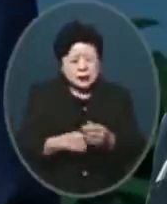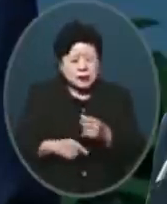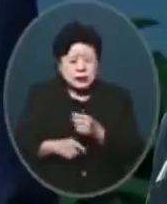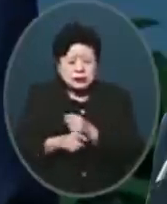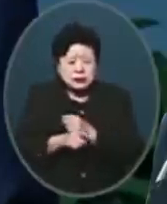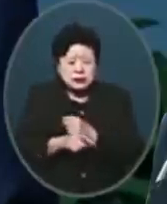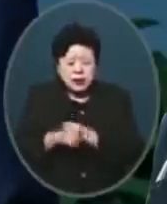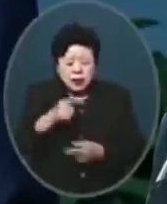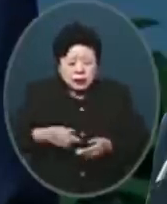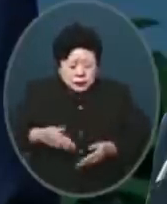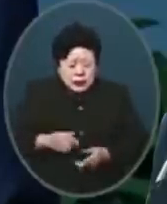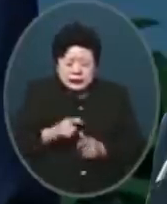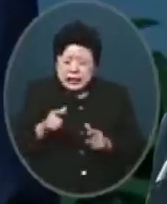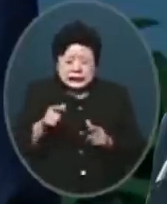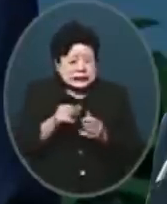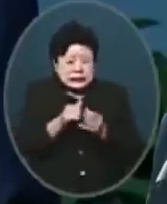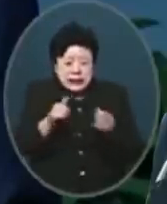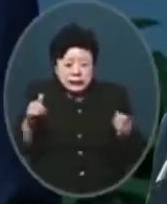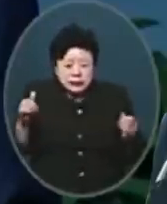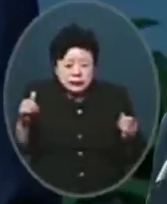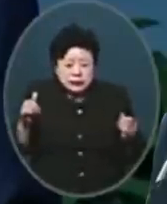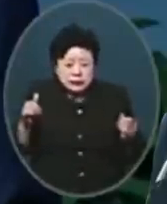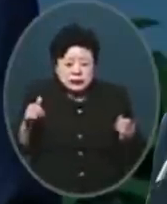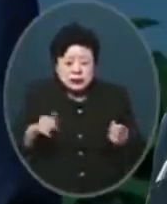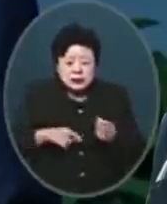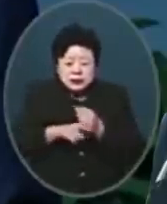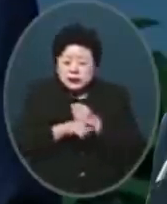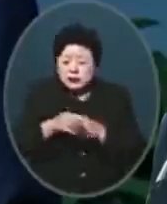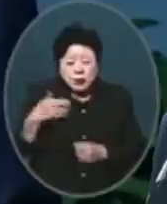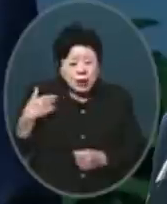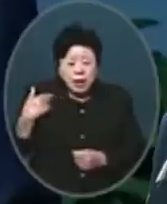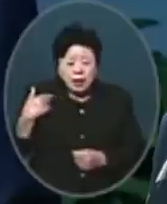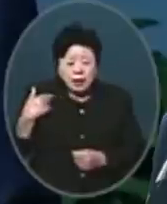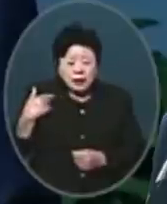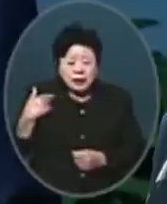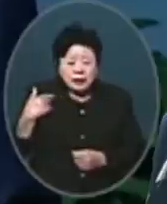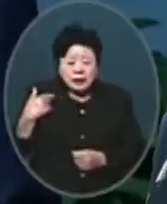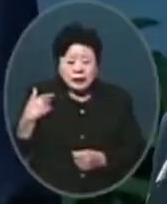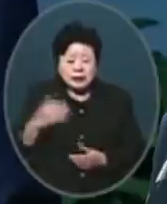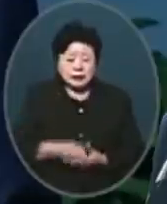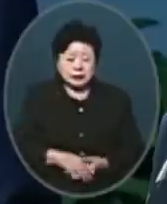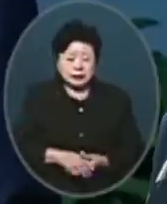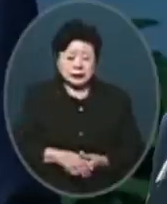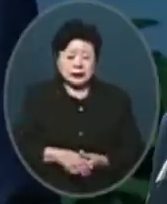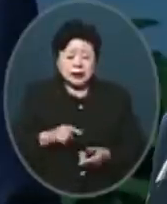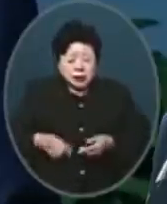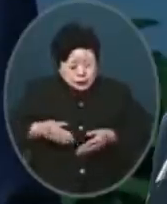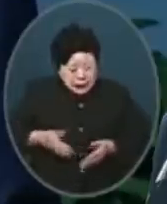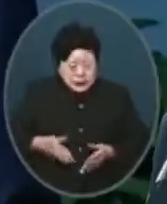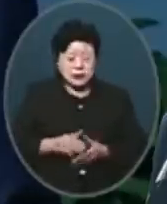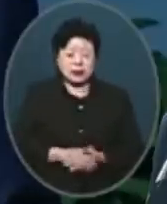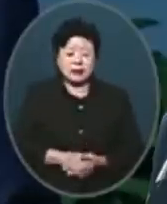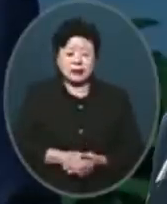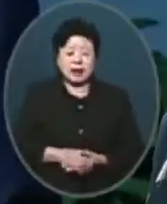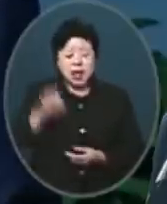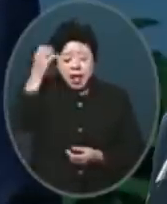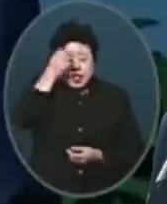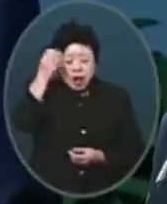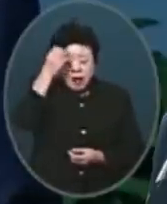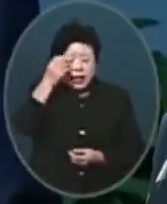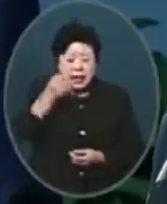거듭나지 않은 사람은 모릅니다. 중생하여